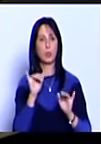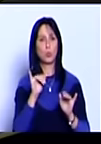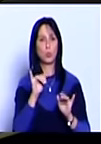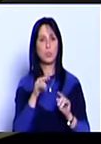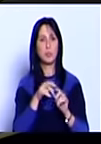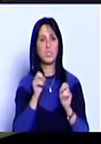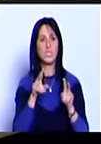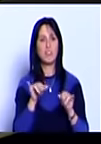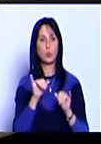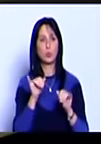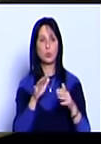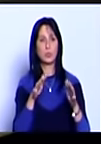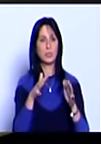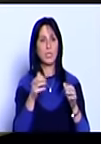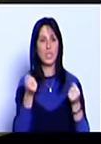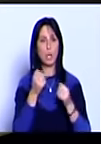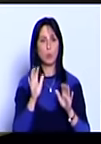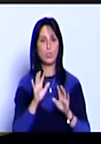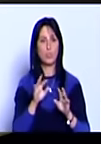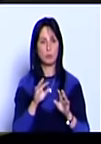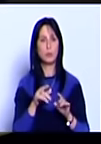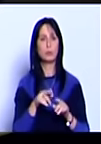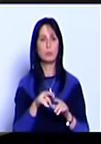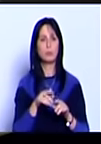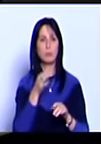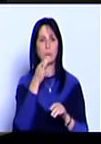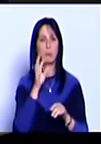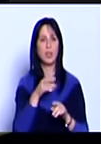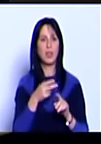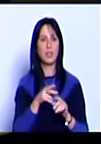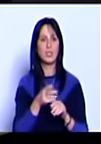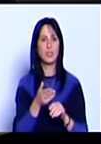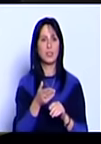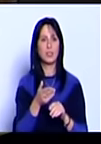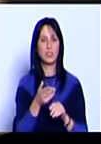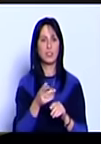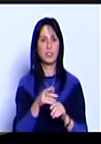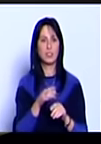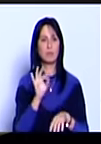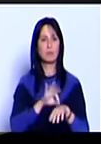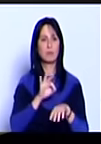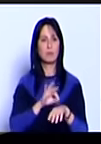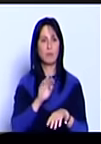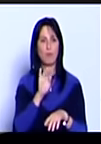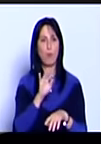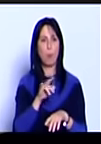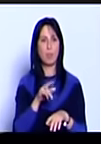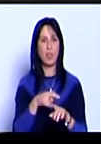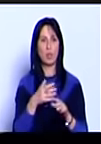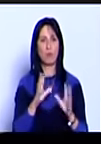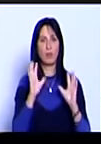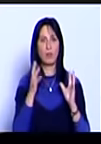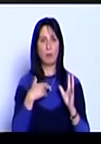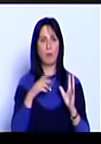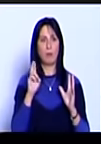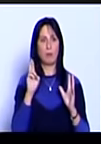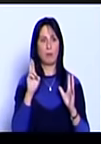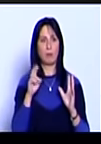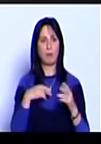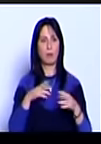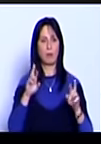ამ საფრთხეს მიმართ დაუცველი როცა არის, მაგრამ მე ასეთი ფობიური გარსი იქნება ხოლმე, რომ რაღაცა